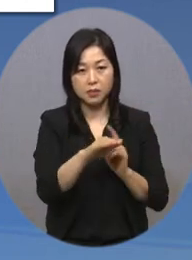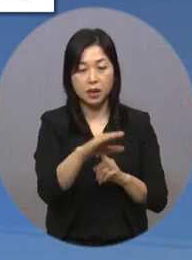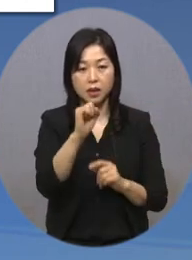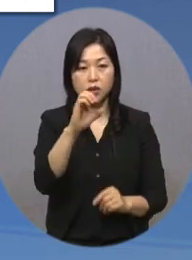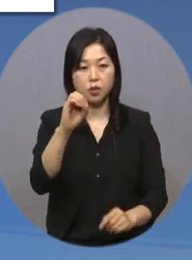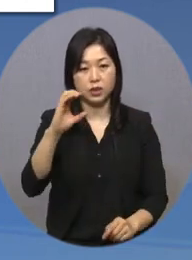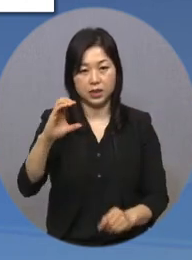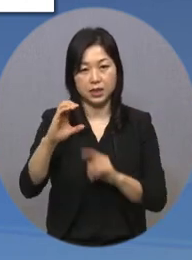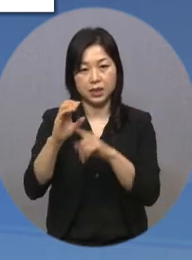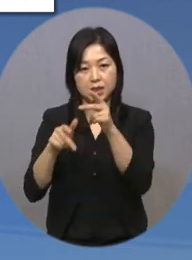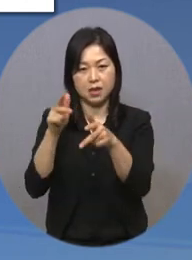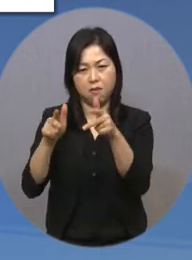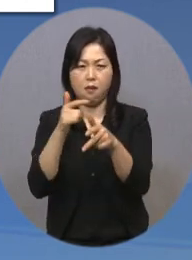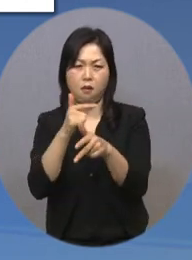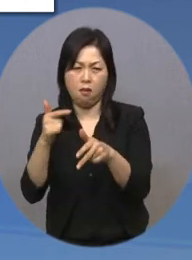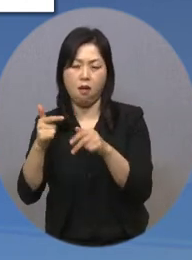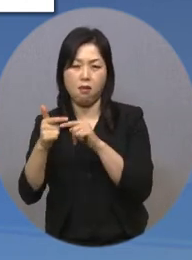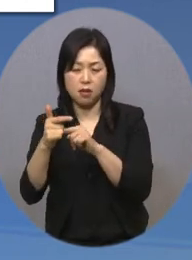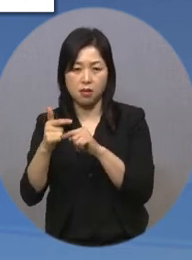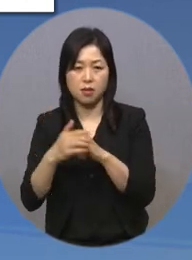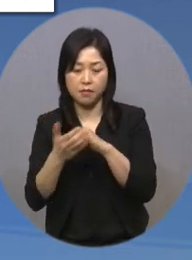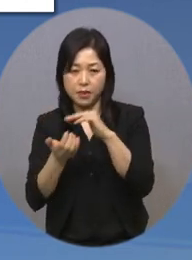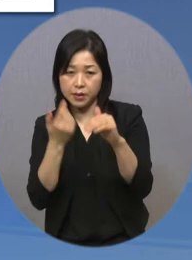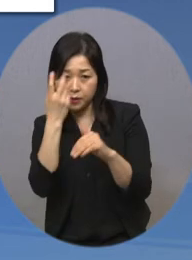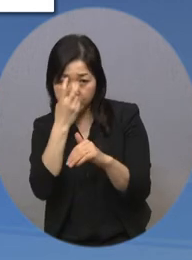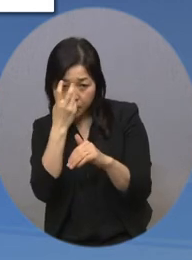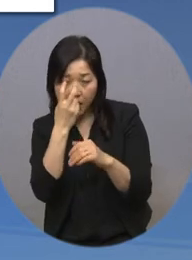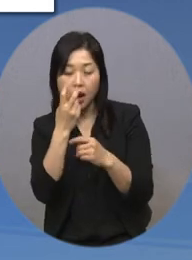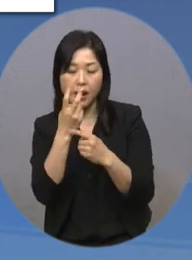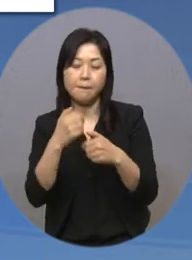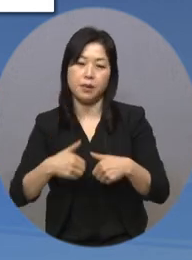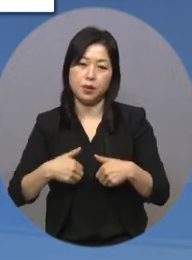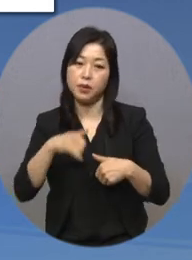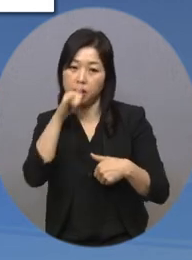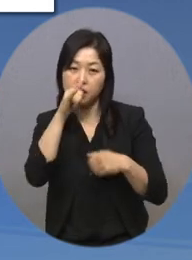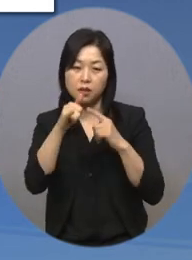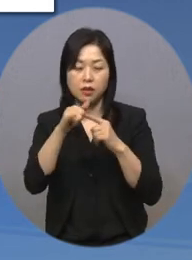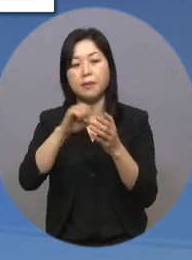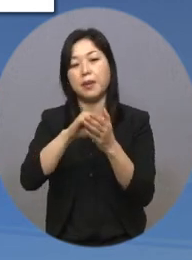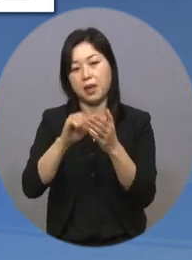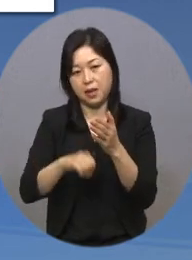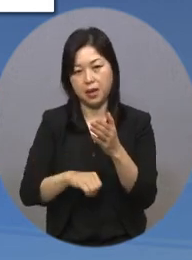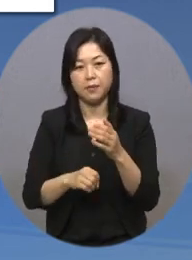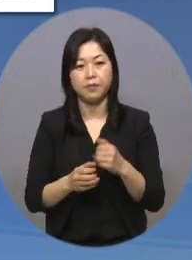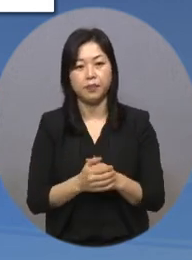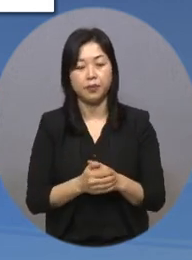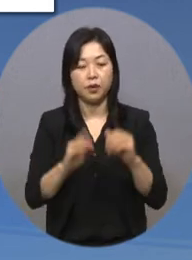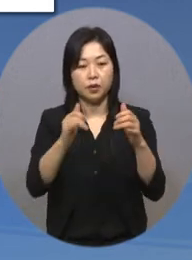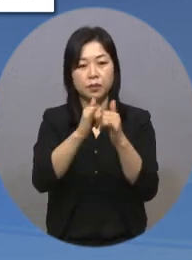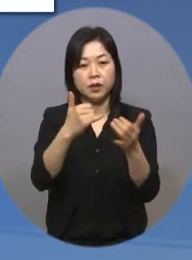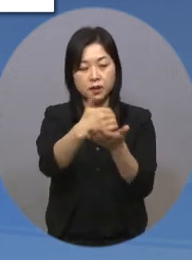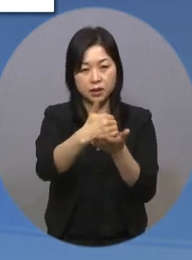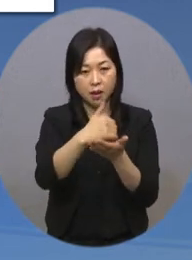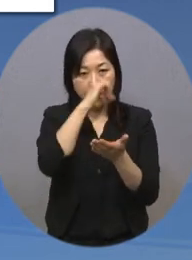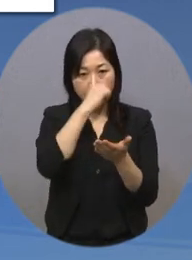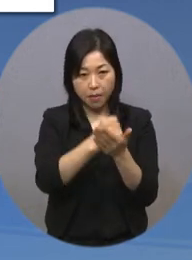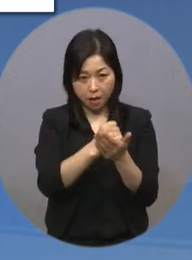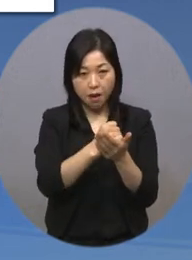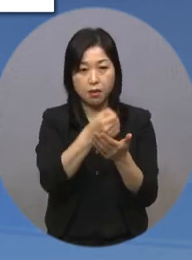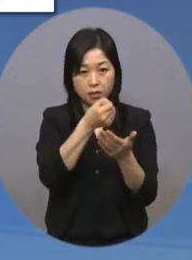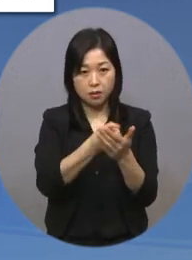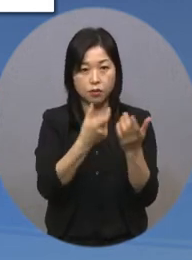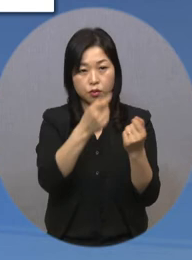SOC 사업과 같은 예비 타당성 조사 대상 사업은 제외됩니다. 국민제안이 적격 판단을 받거나